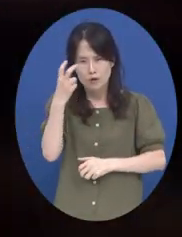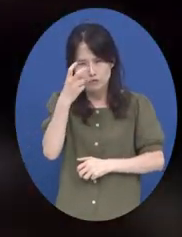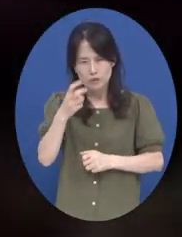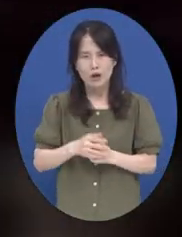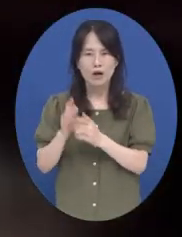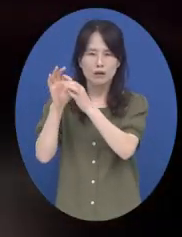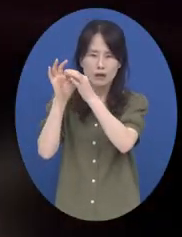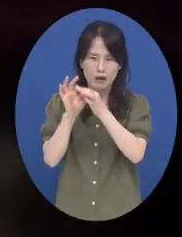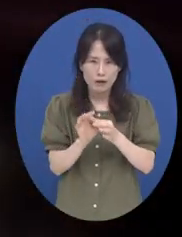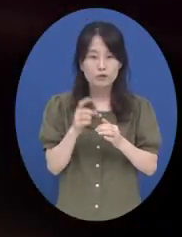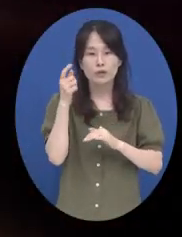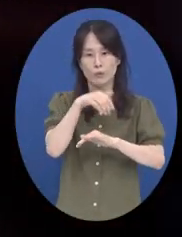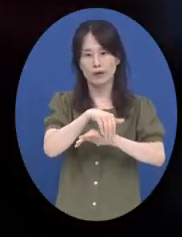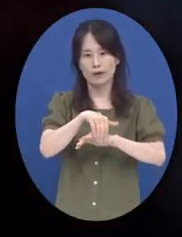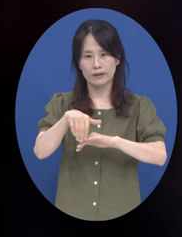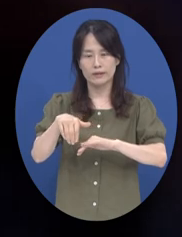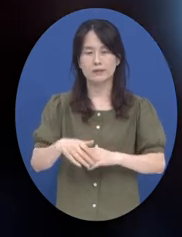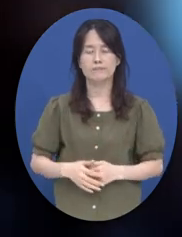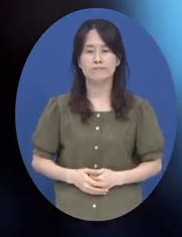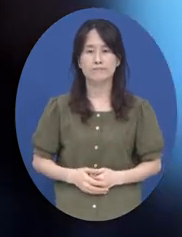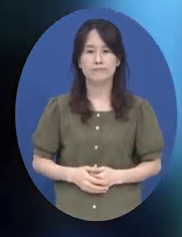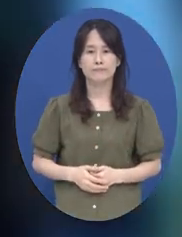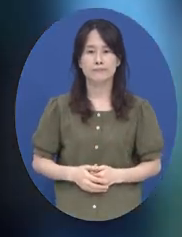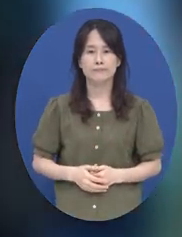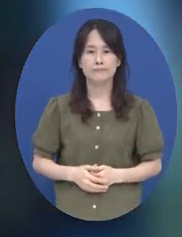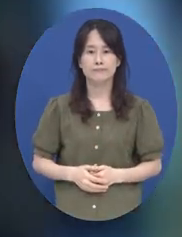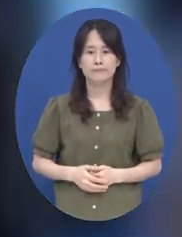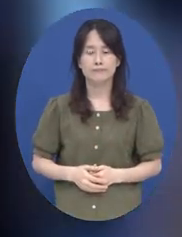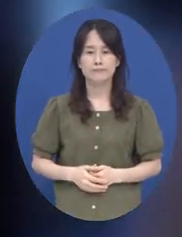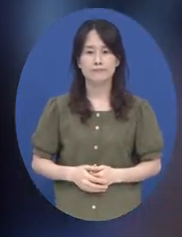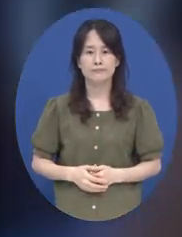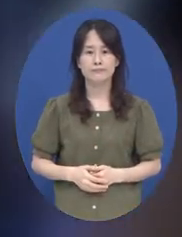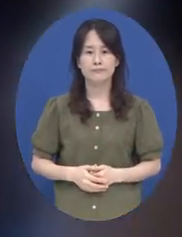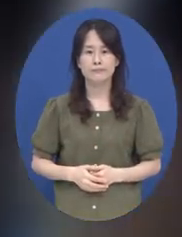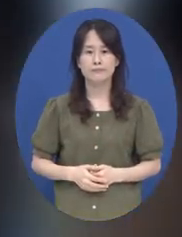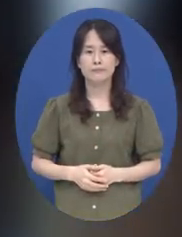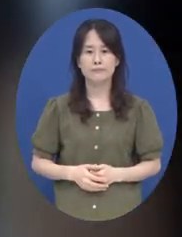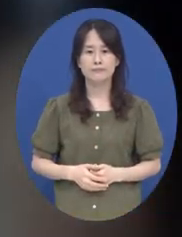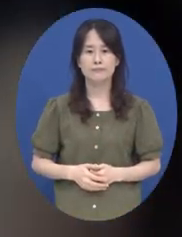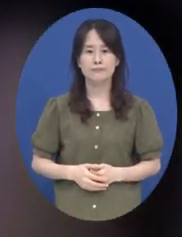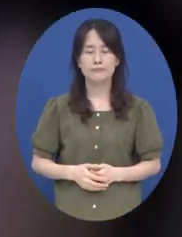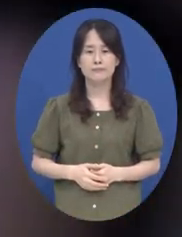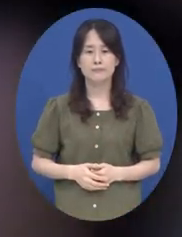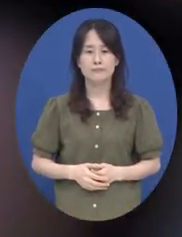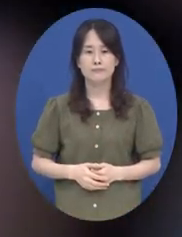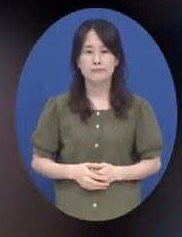이번 수사를 지속할 방침입니다. 경기지TV 최지연입니다.